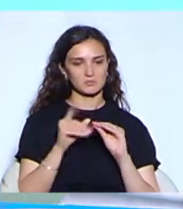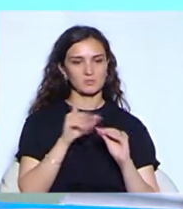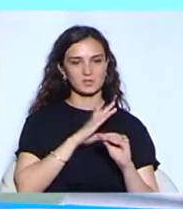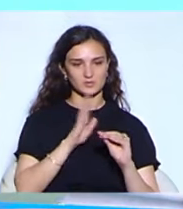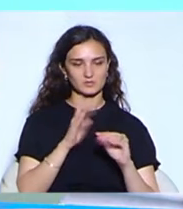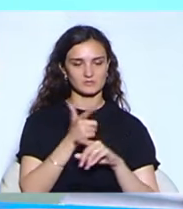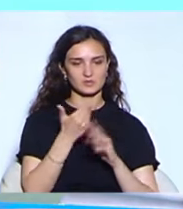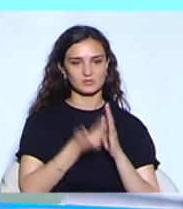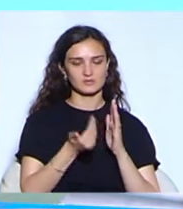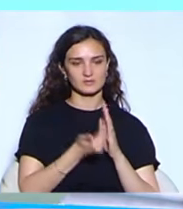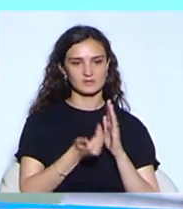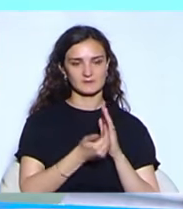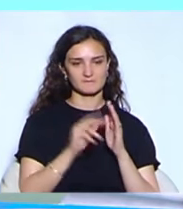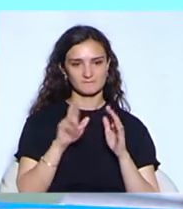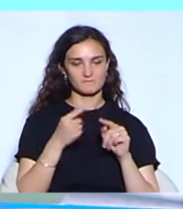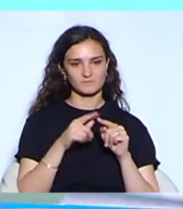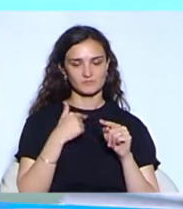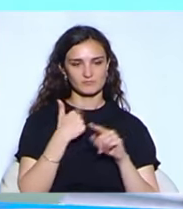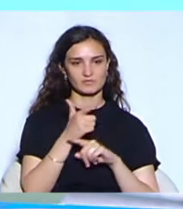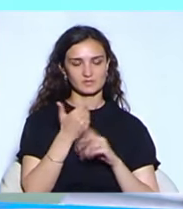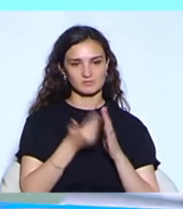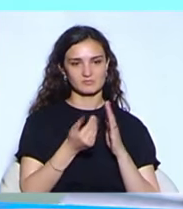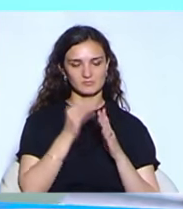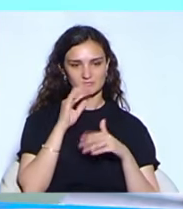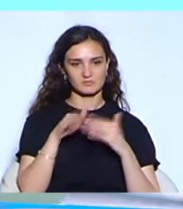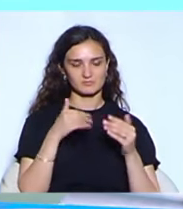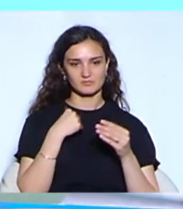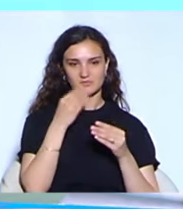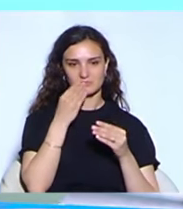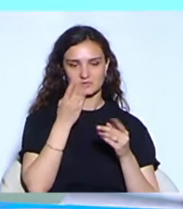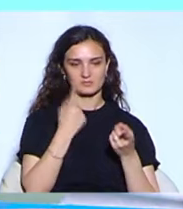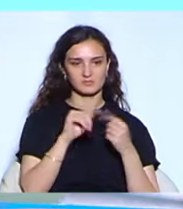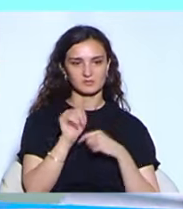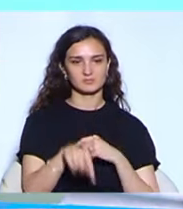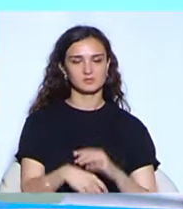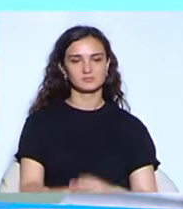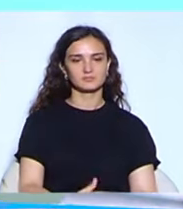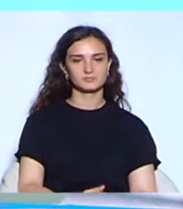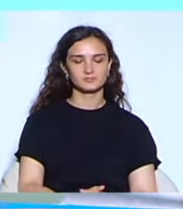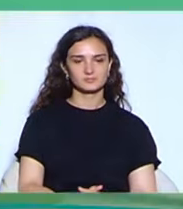მოკლედ, ვიდეო რჩევა და ჩვენ ვიქტორინა, შემდეგ კი კვების ბლოგით დავბრუნდებით.